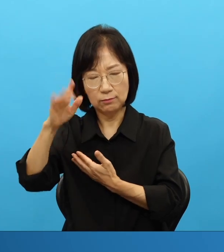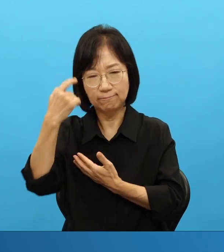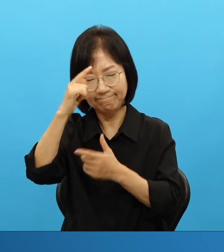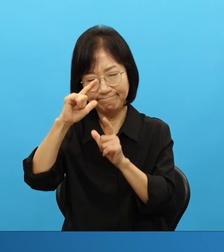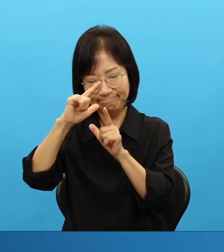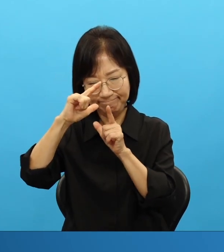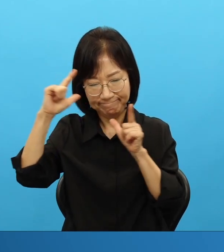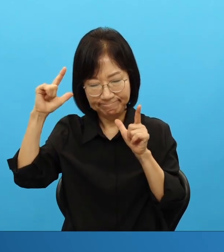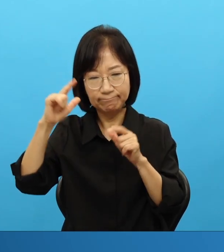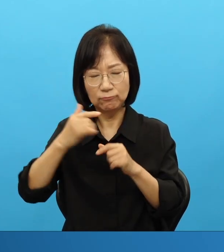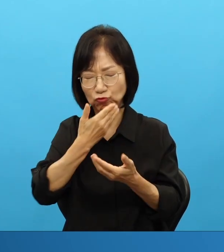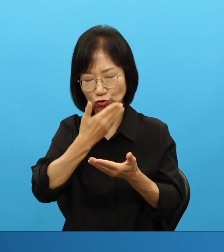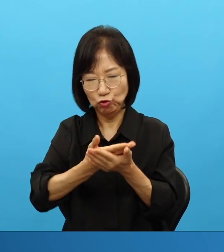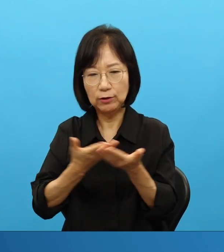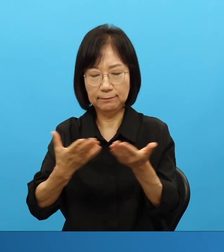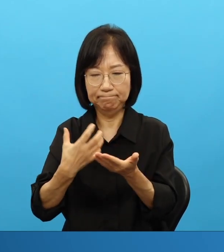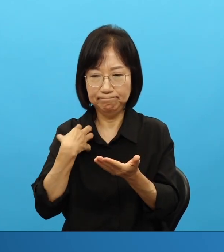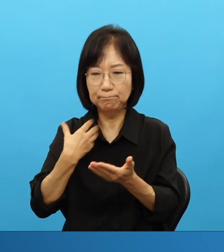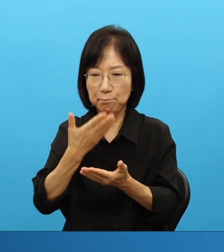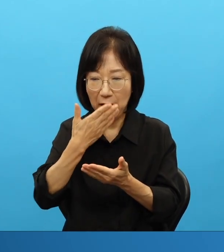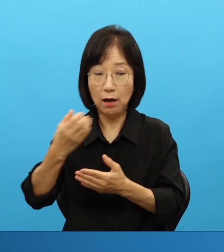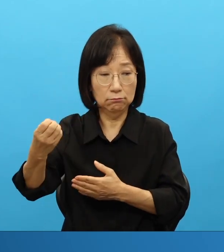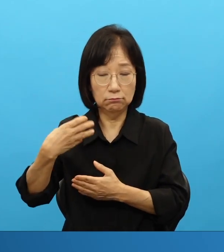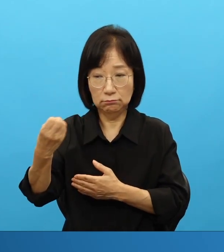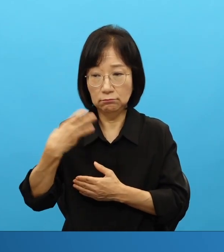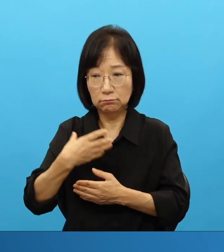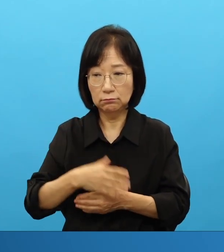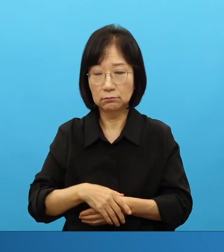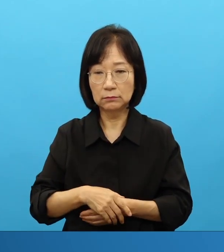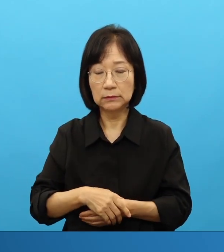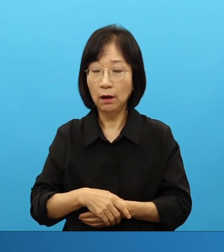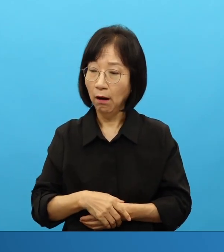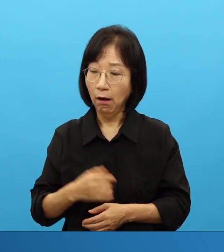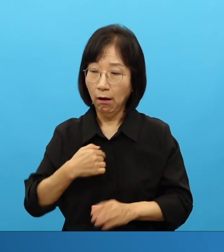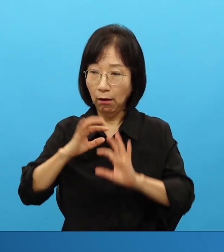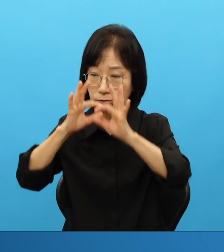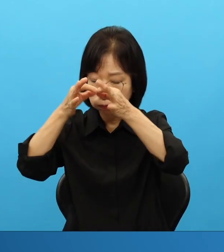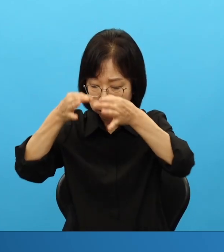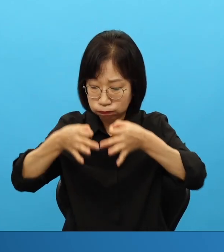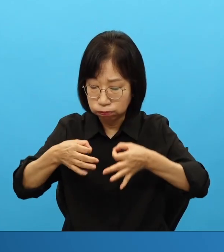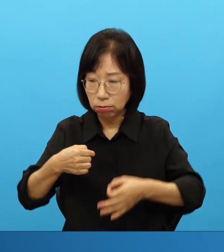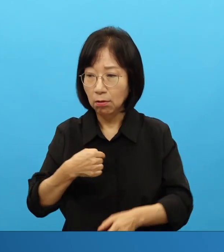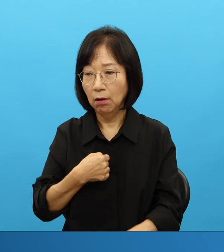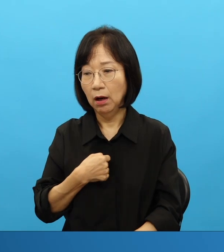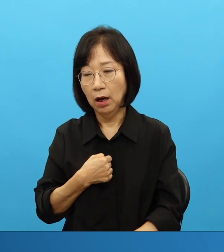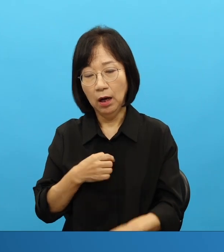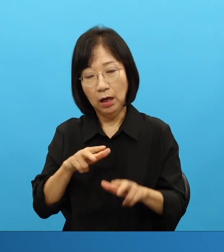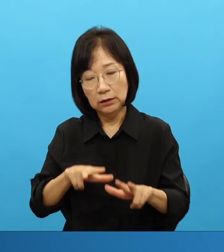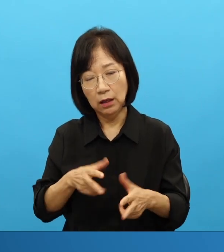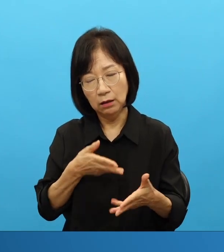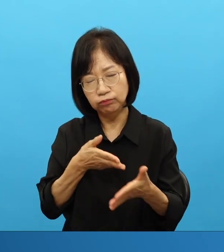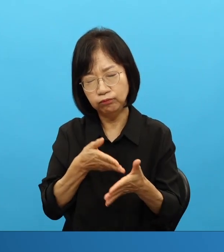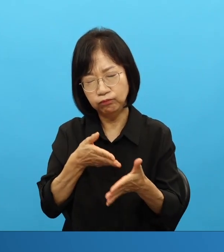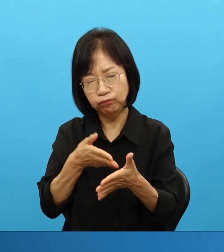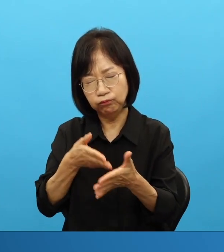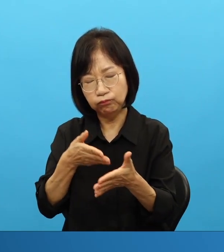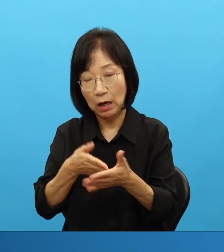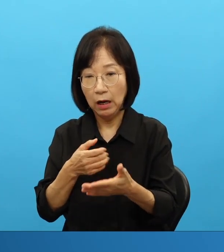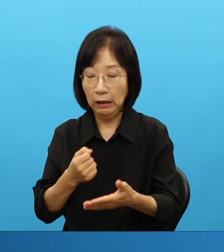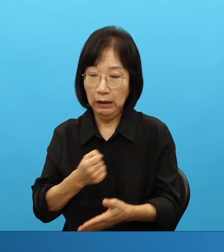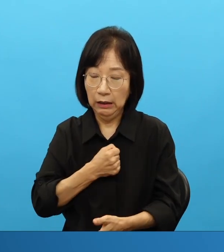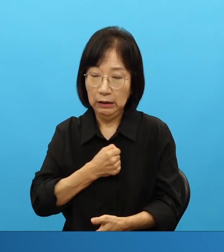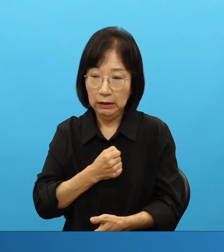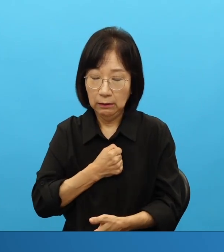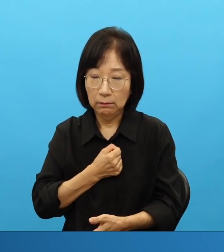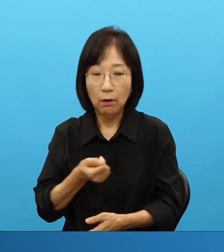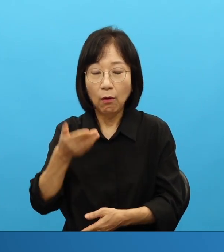You're an amazing person, and you're going to grow into a very important figure. 아니, 내가 나를 잘 아는데 나 지금 되는 게 없는데 그 장로님 그런 얘기를 하시는 거예요.